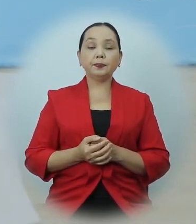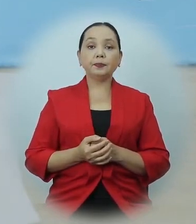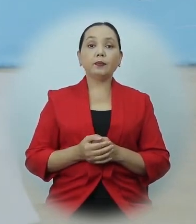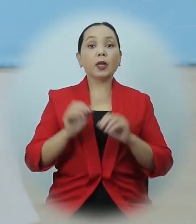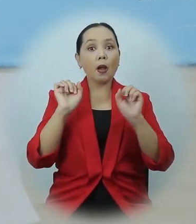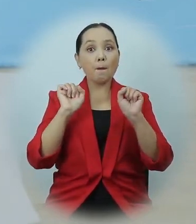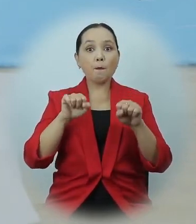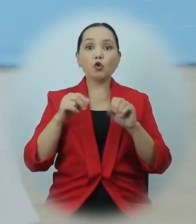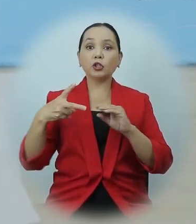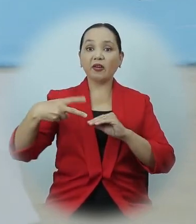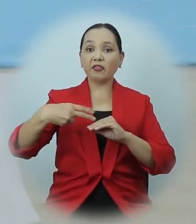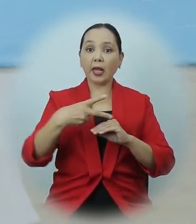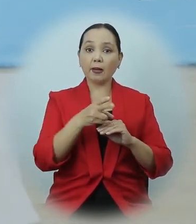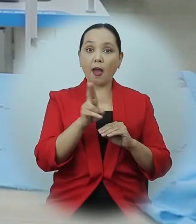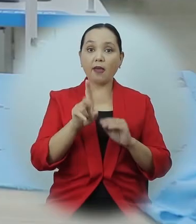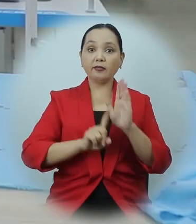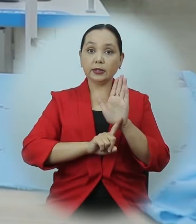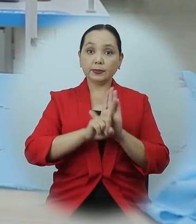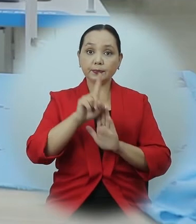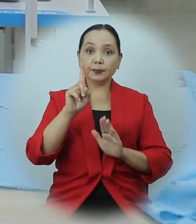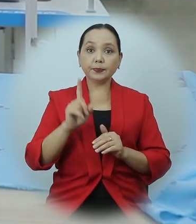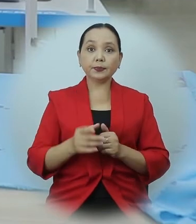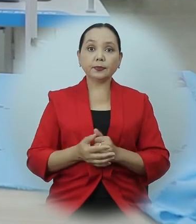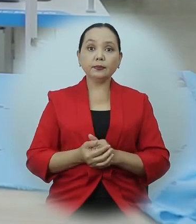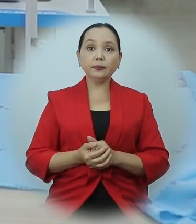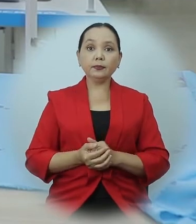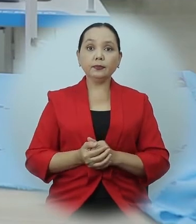И можно выкраивать изделие.